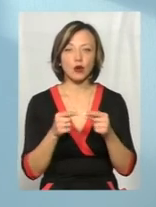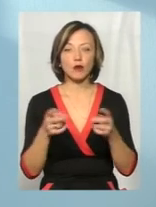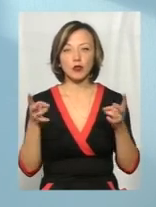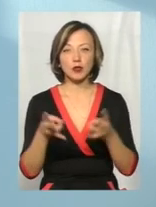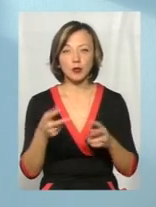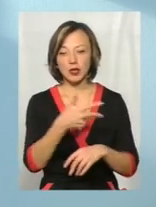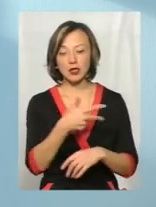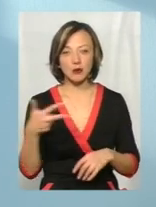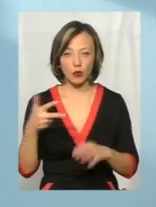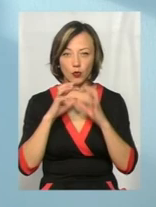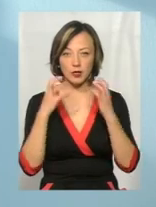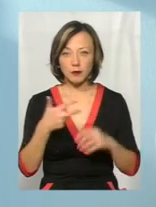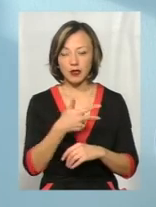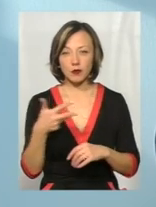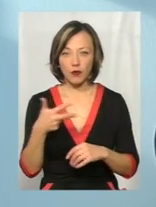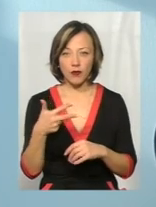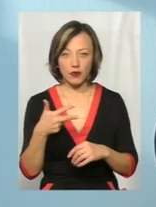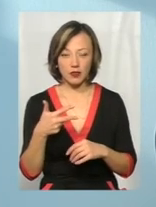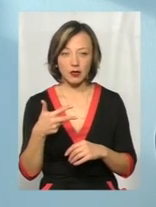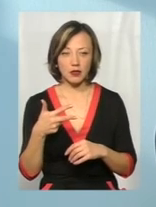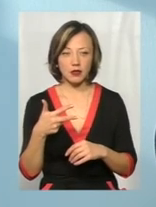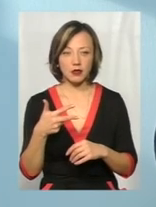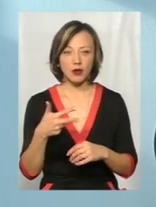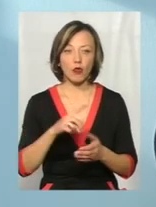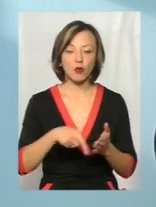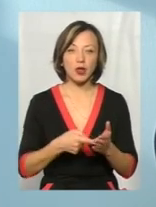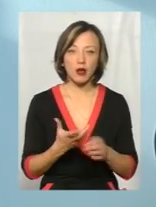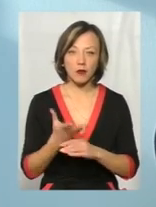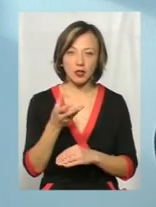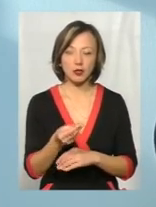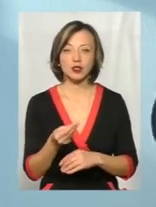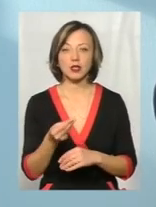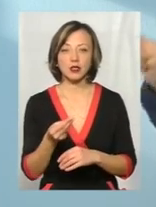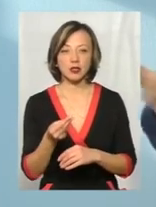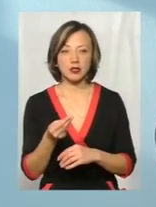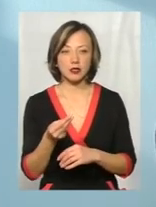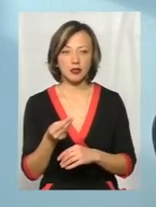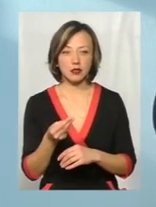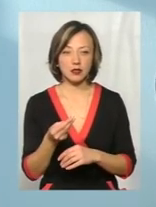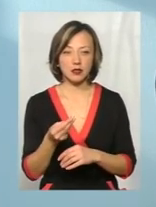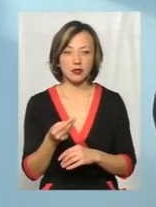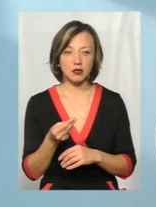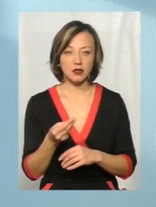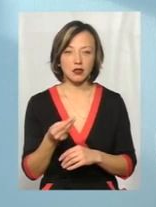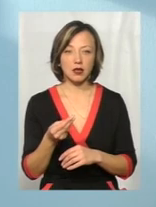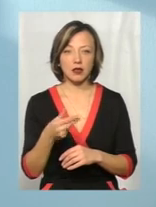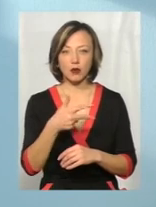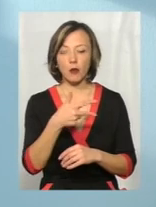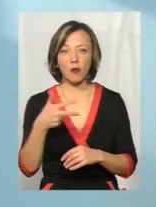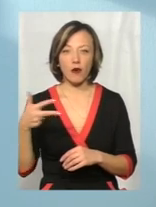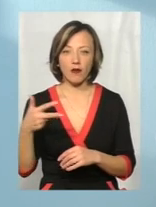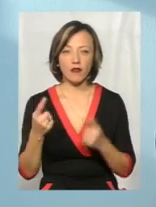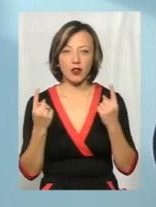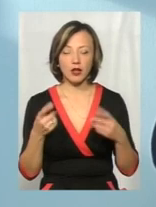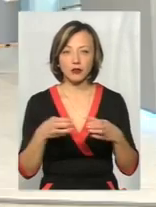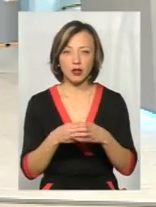3 поверхи і утримувати ці 3 поверхи з комунальними платежами, з там, з трьома поверхами,